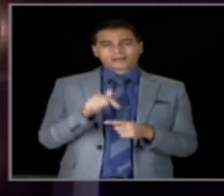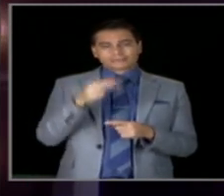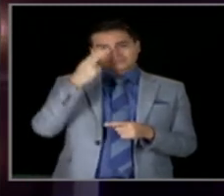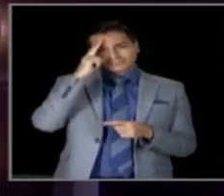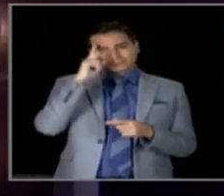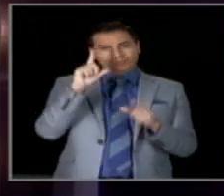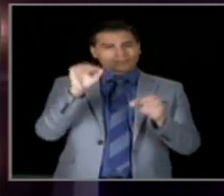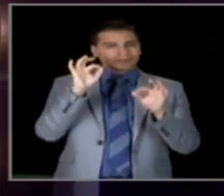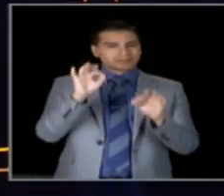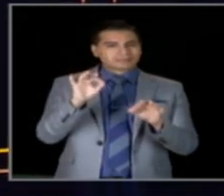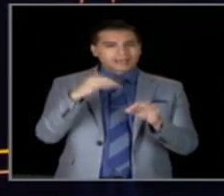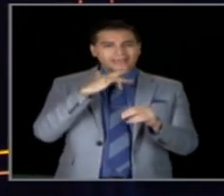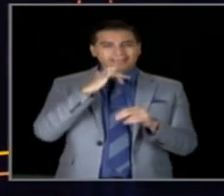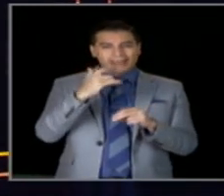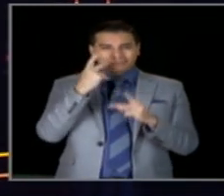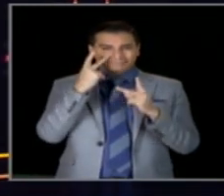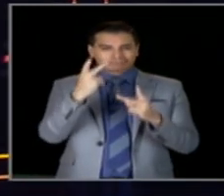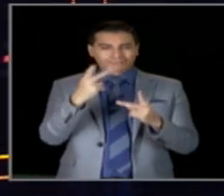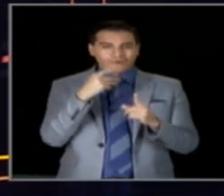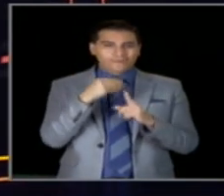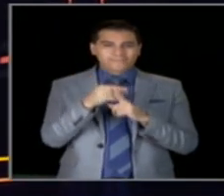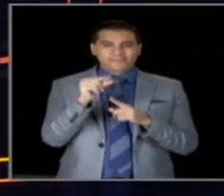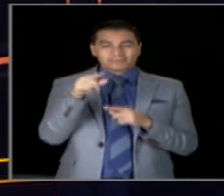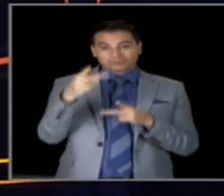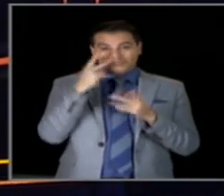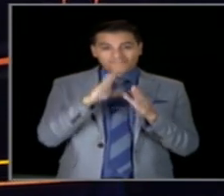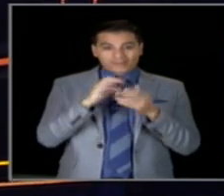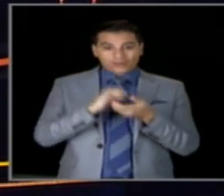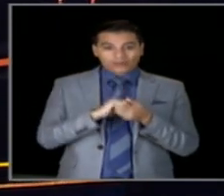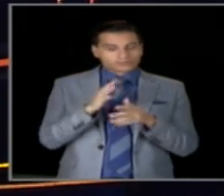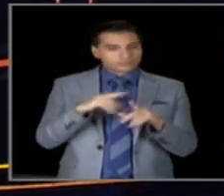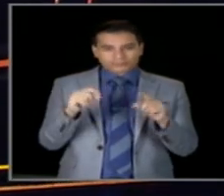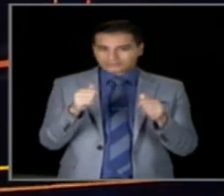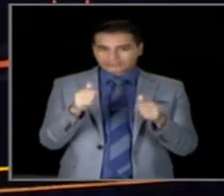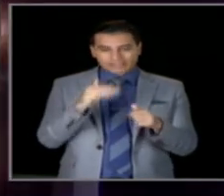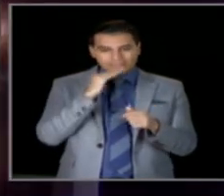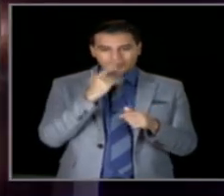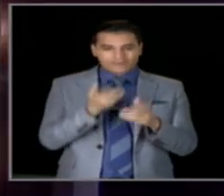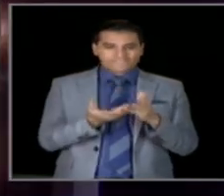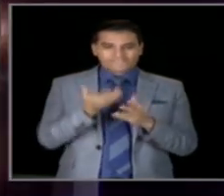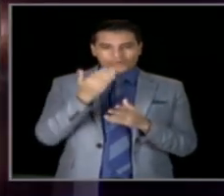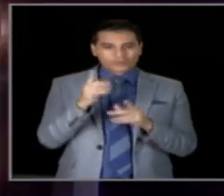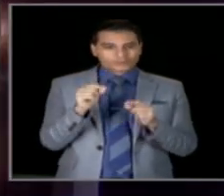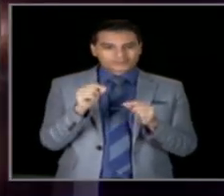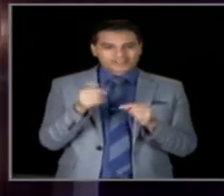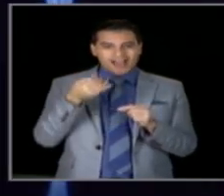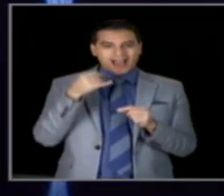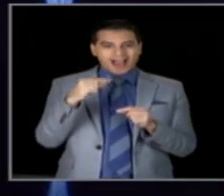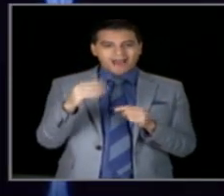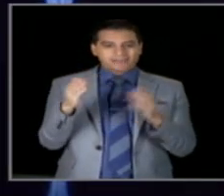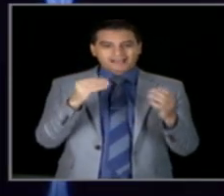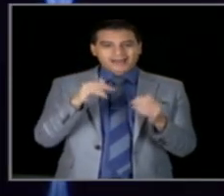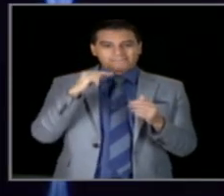كان بيحب يتفرج عليه على طول. يعني ايه رايك في اداء الوعد؟ لا ممتازين طبعا. فوق ال احمد حماد